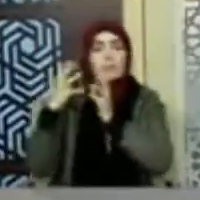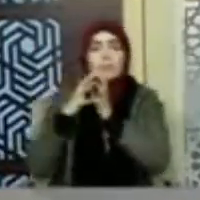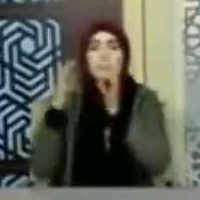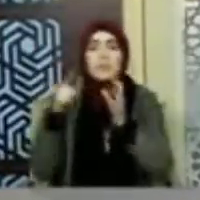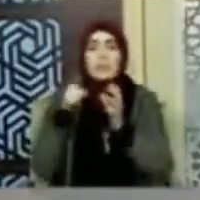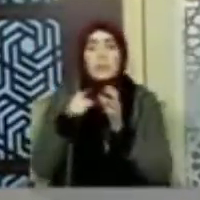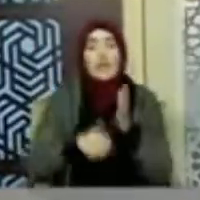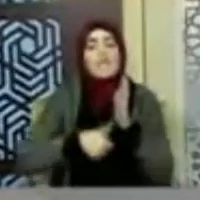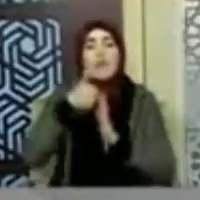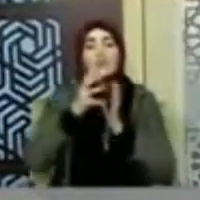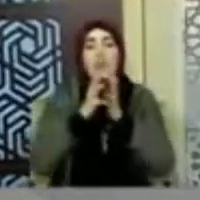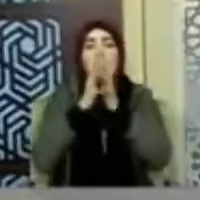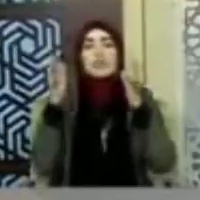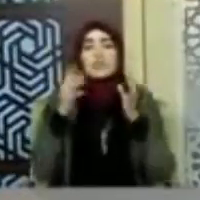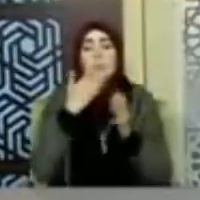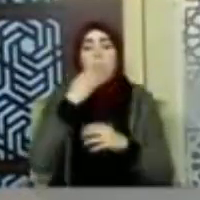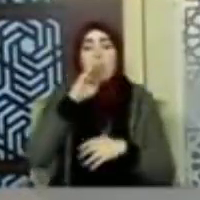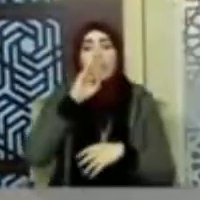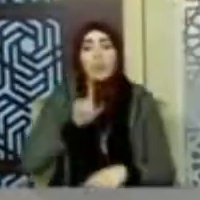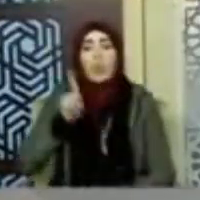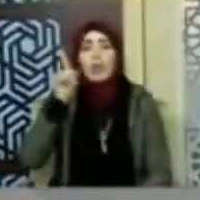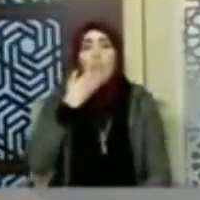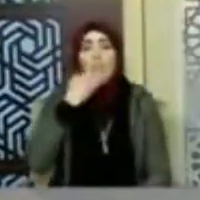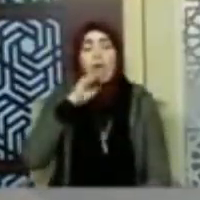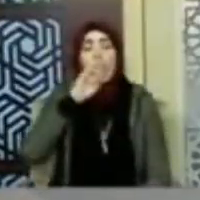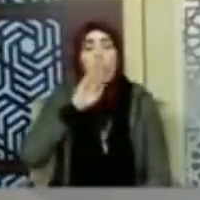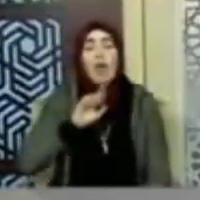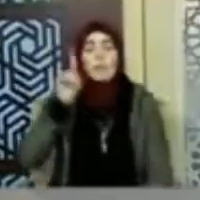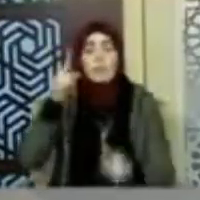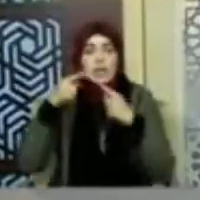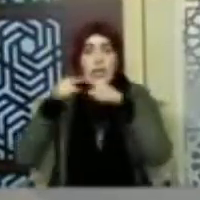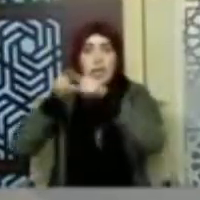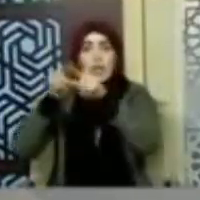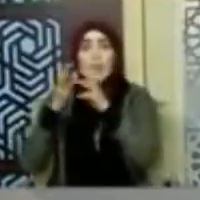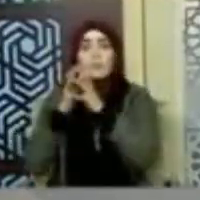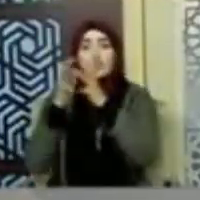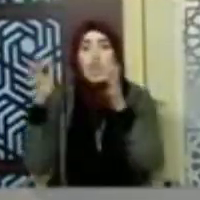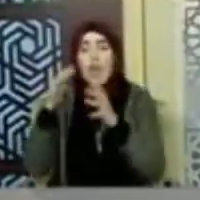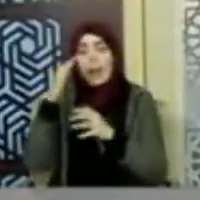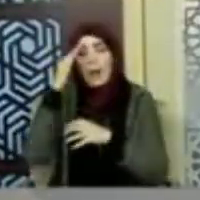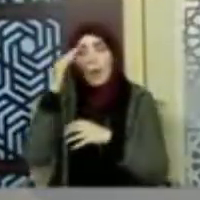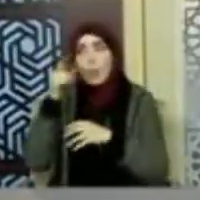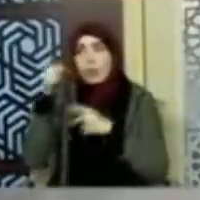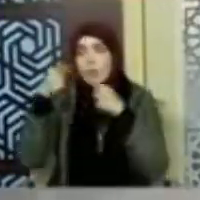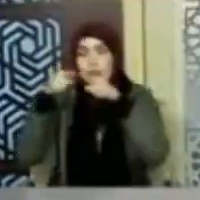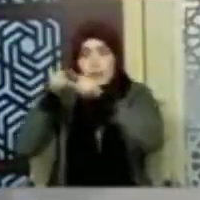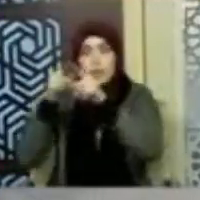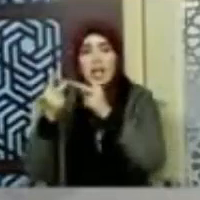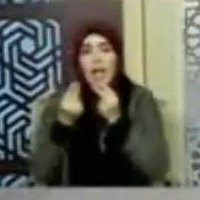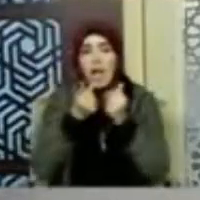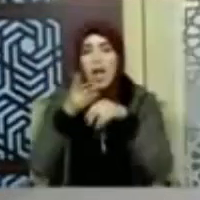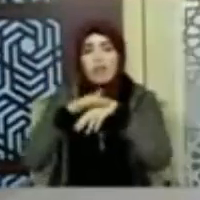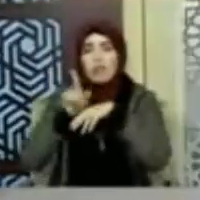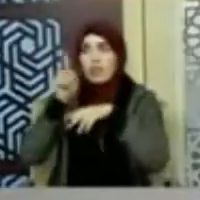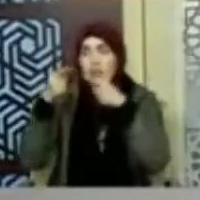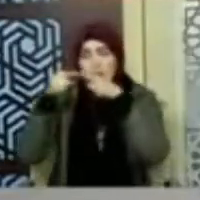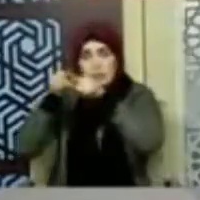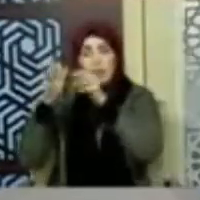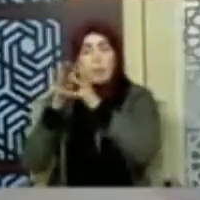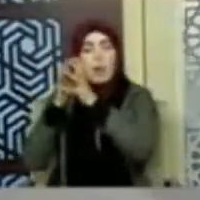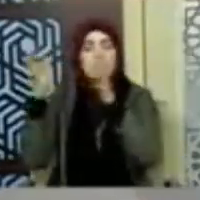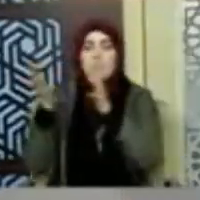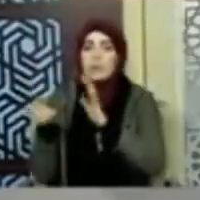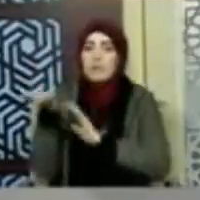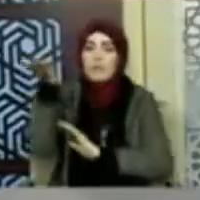العظيم. أحمدك اللهم حمدا يليق بجلالك، وأثني عليك ثناء يليق